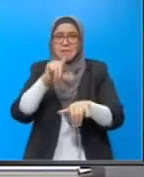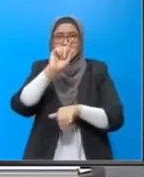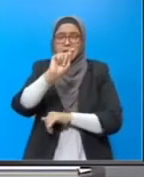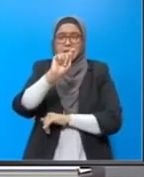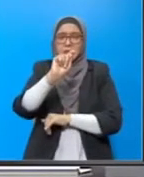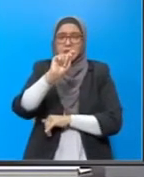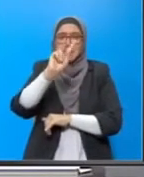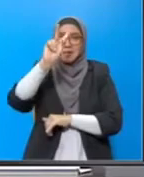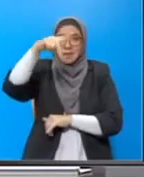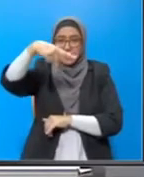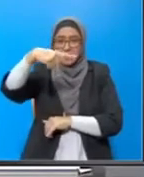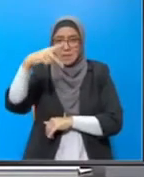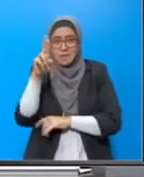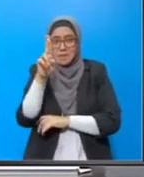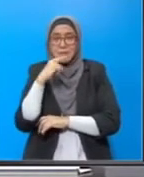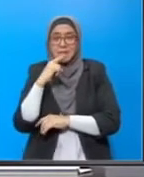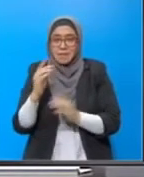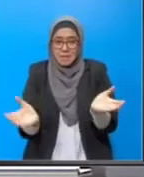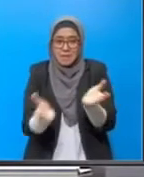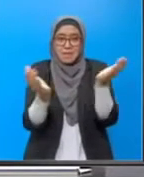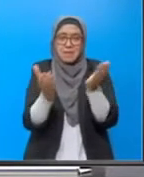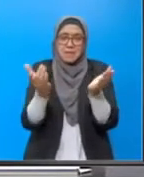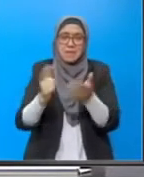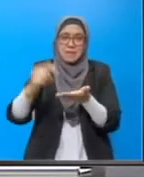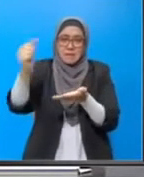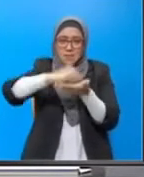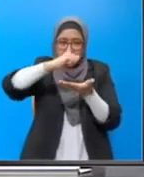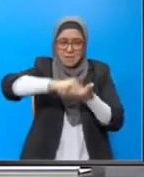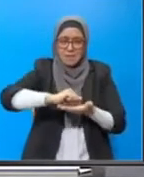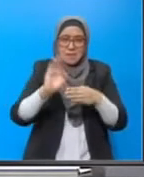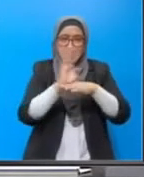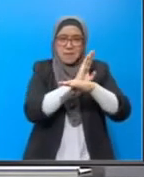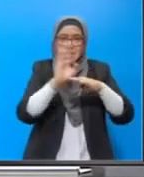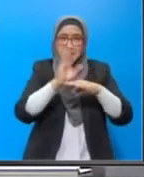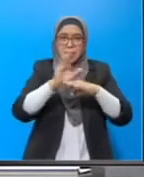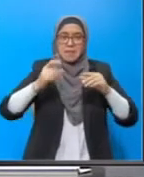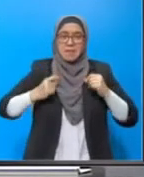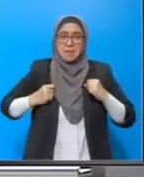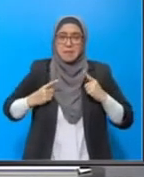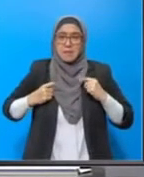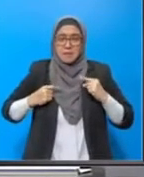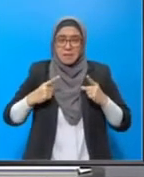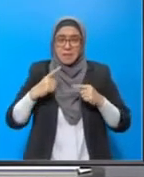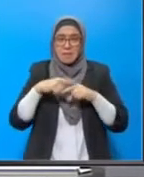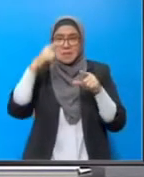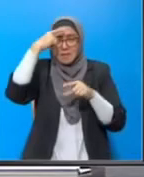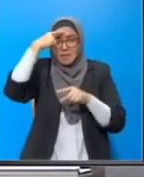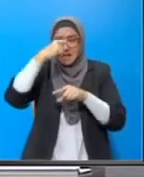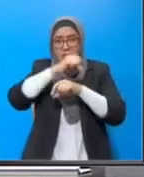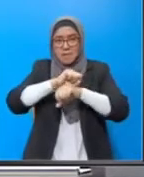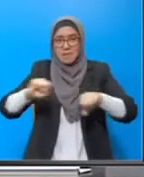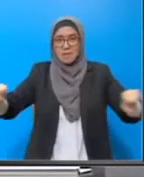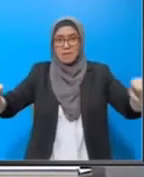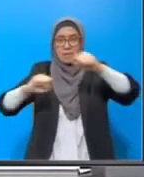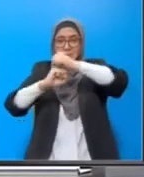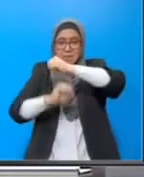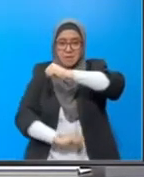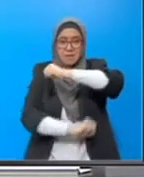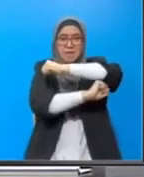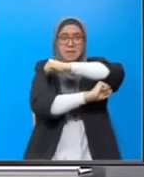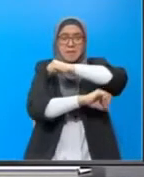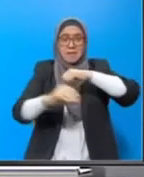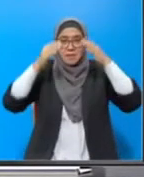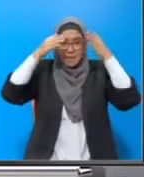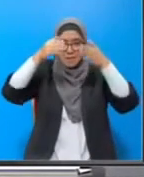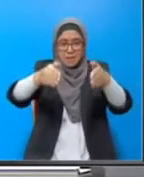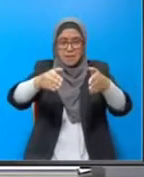menggalakkan penglibatan pelaporan swasta dalam peternakan dengan biarkan infrastruktur yang memberi fokus